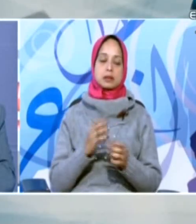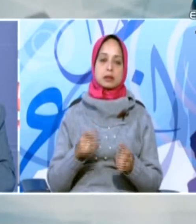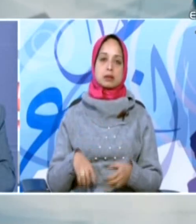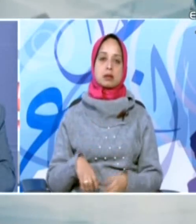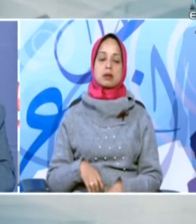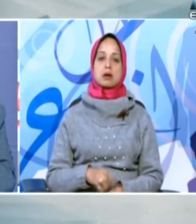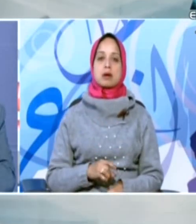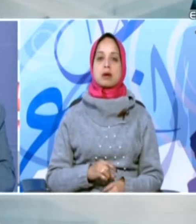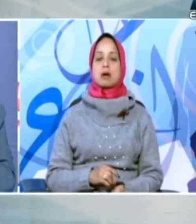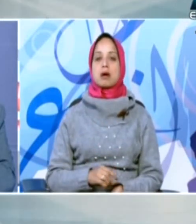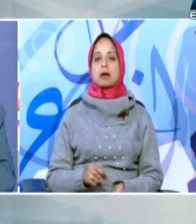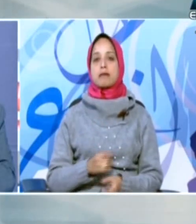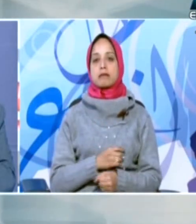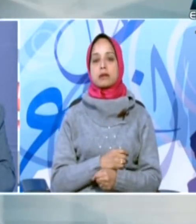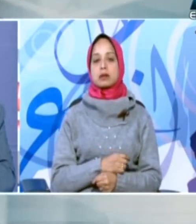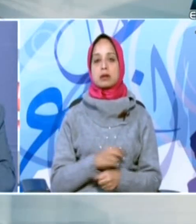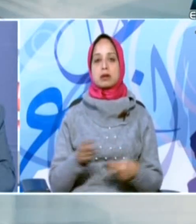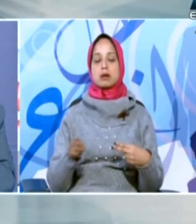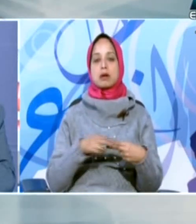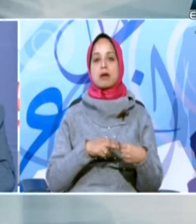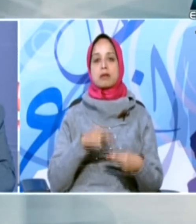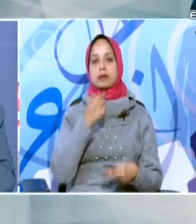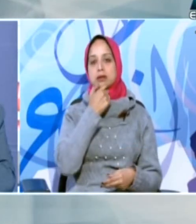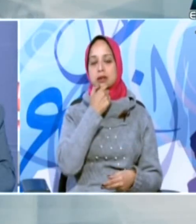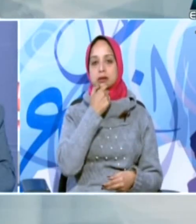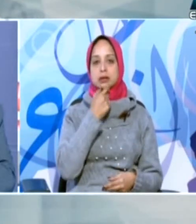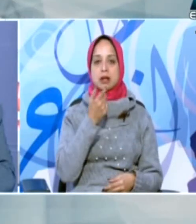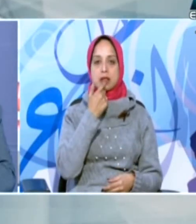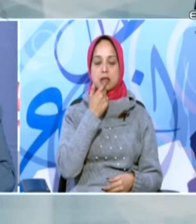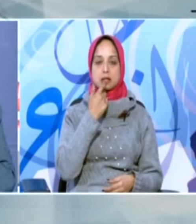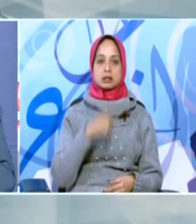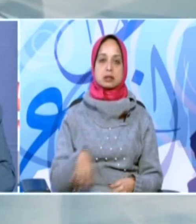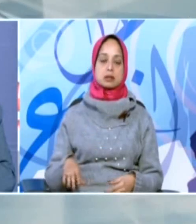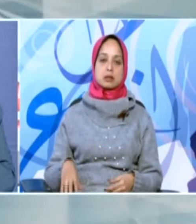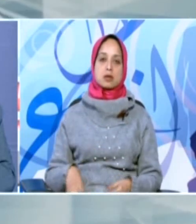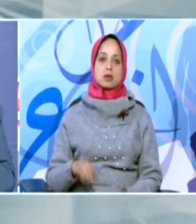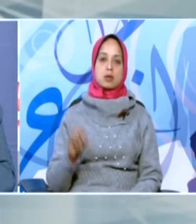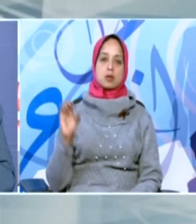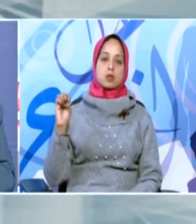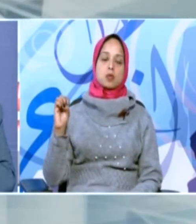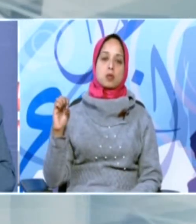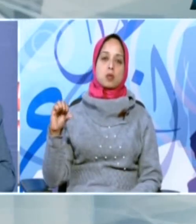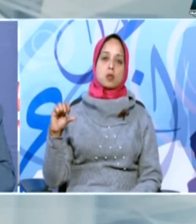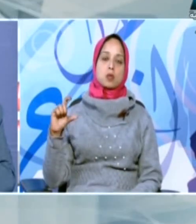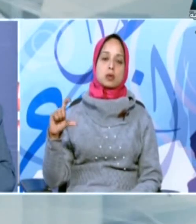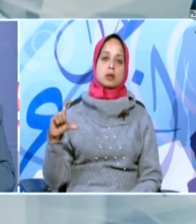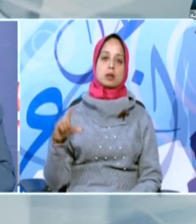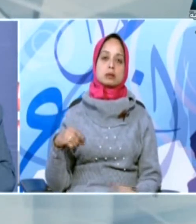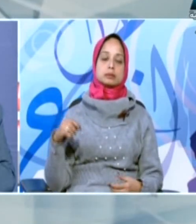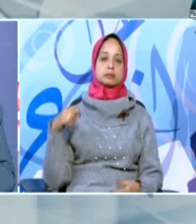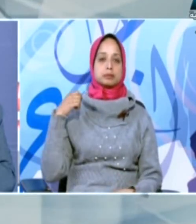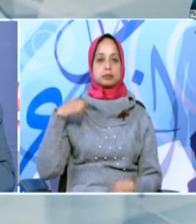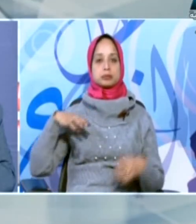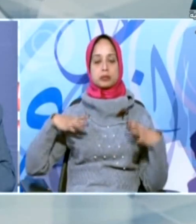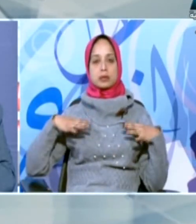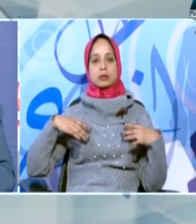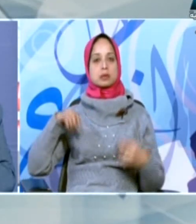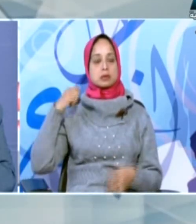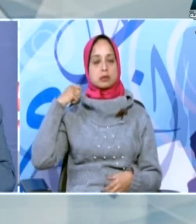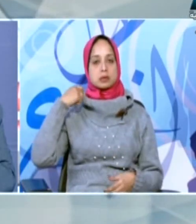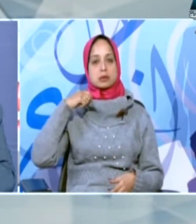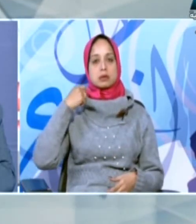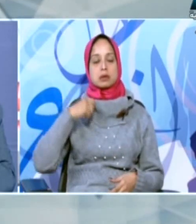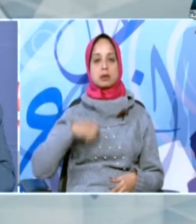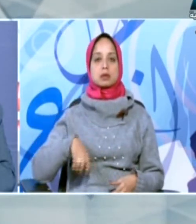الانجليز على لسان صامويل هور وزير خارجية بريطانيا، قال ايه؟ ان